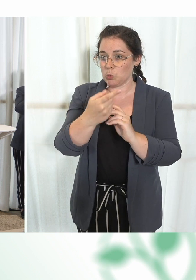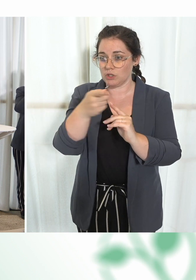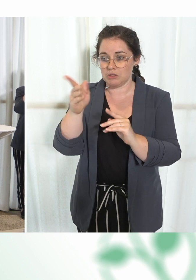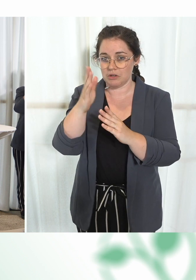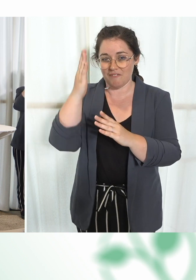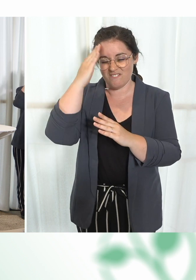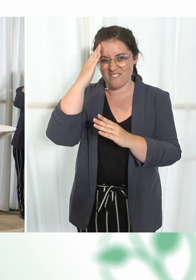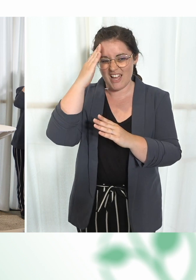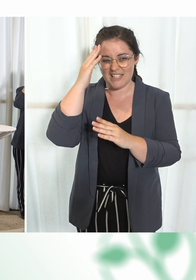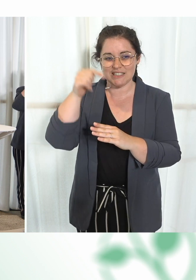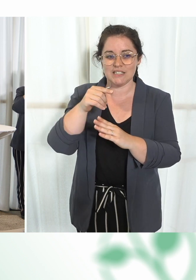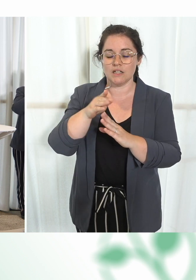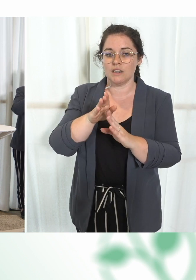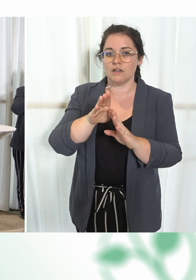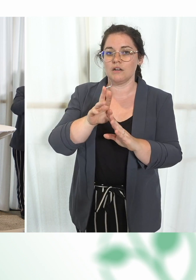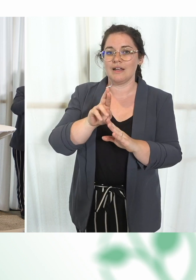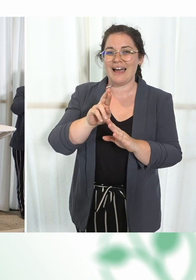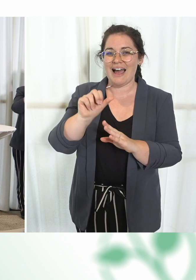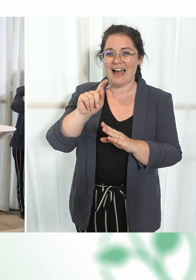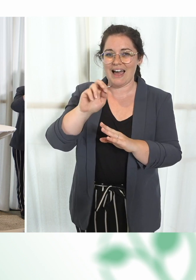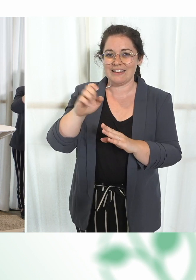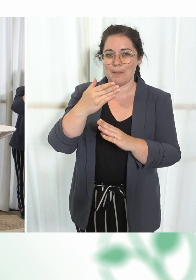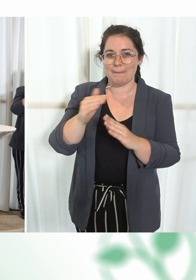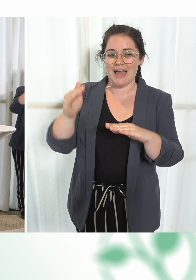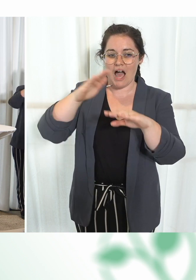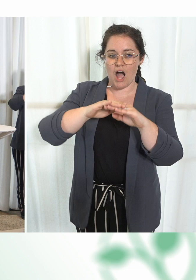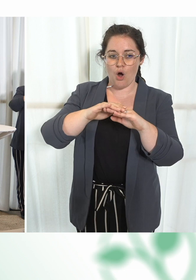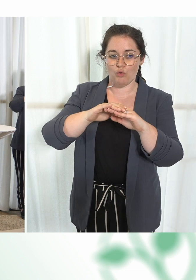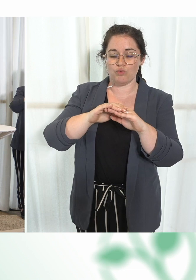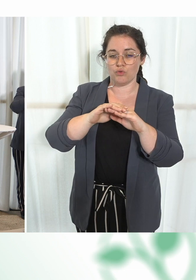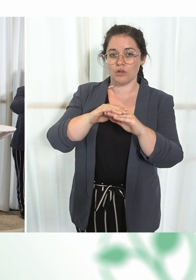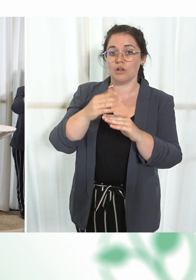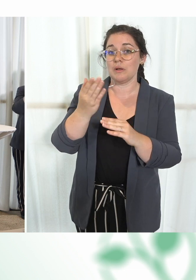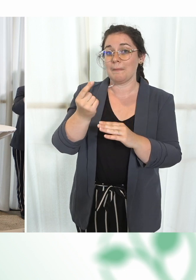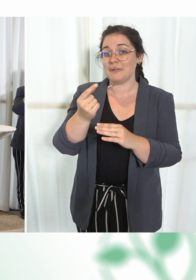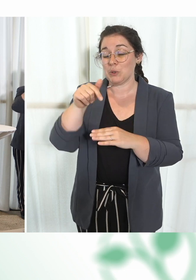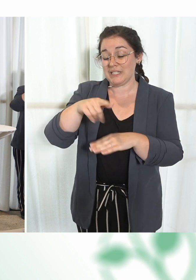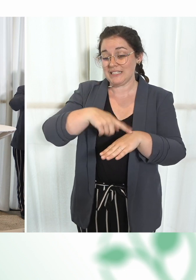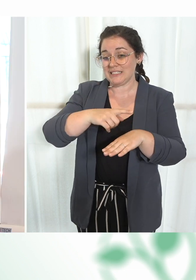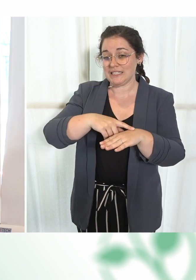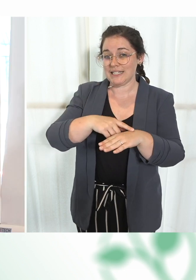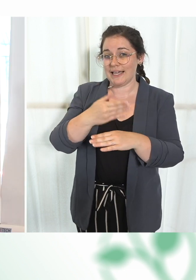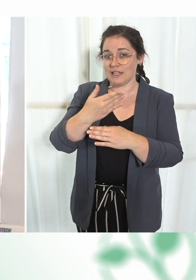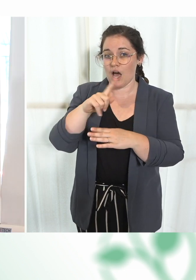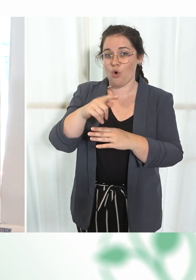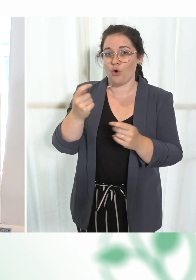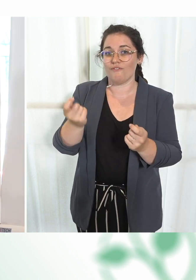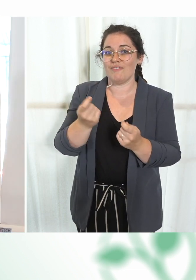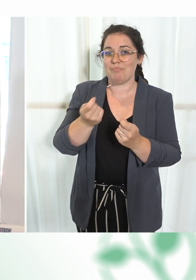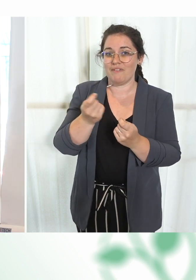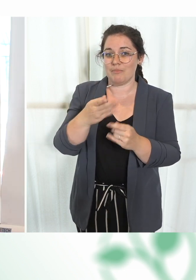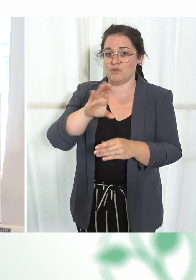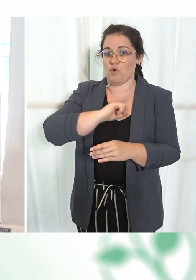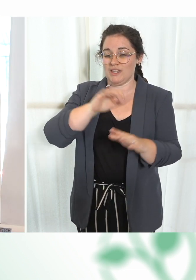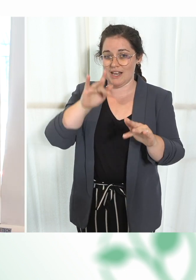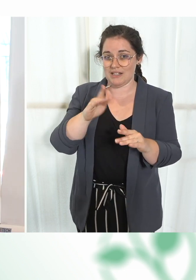die Retention Rate ist höher, Staff Turnover ist weniger, und in Zeiten wie diesen ist es ein entscheidender Wettbewerbsvorteil auch. Und, wie wir